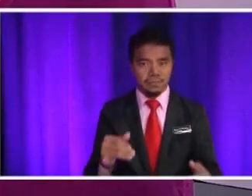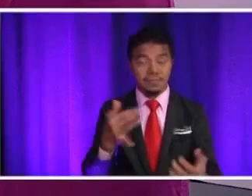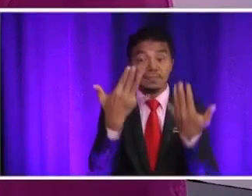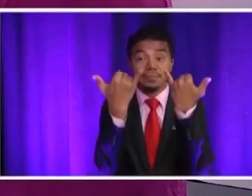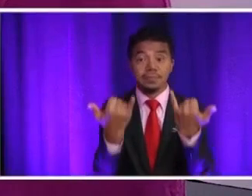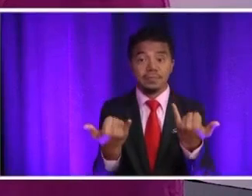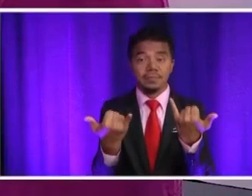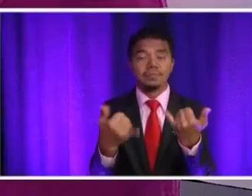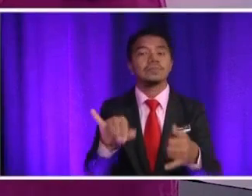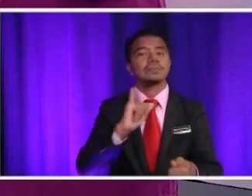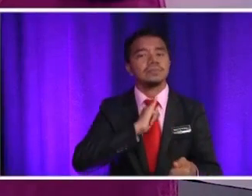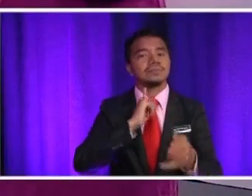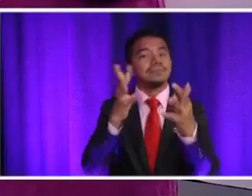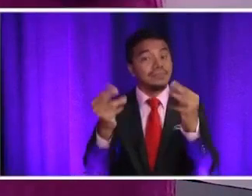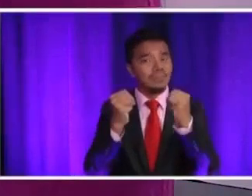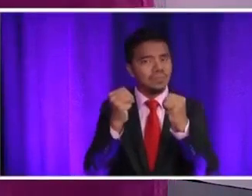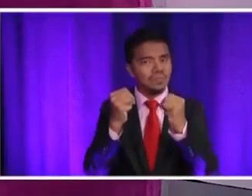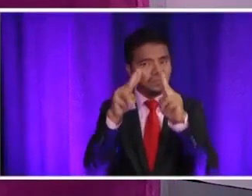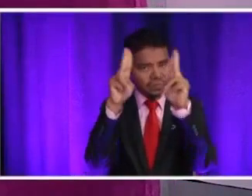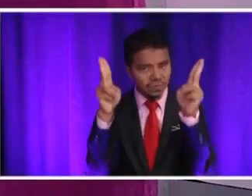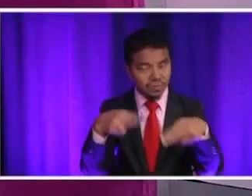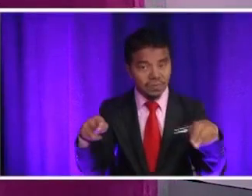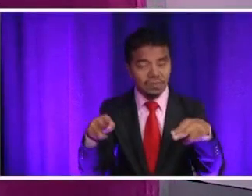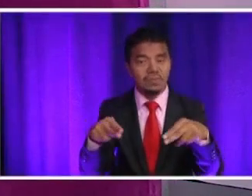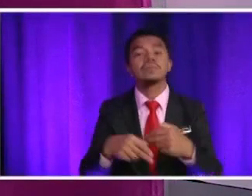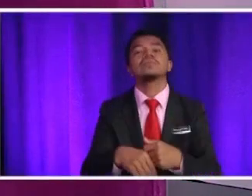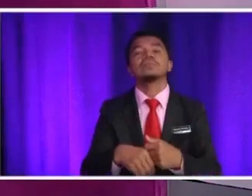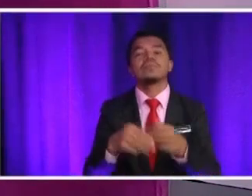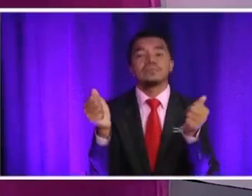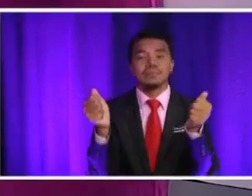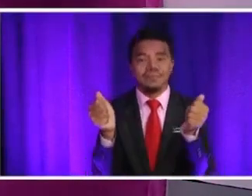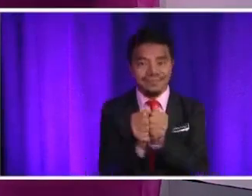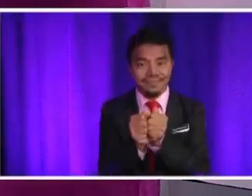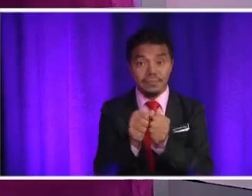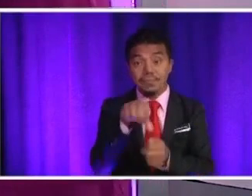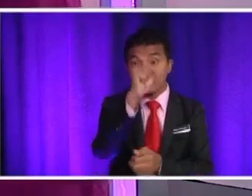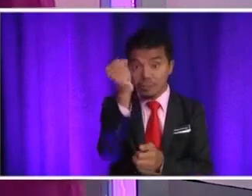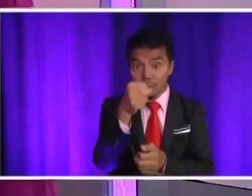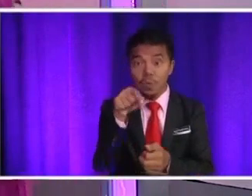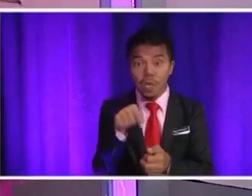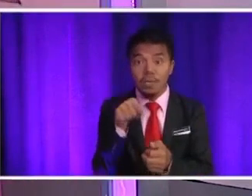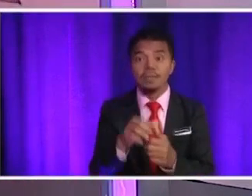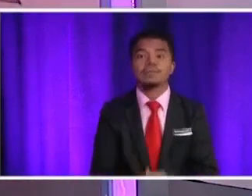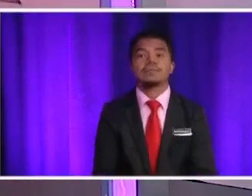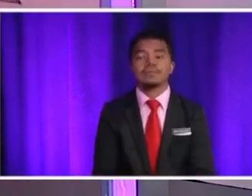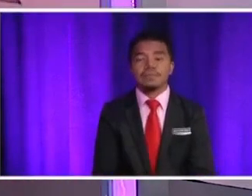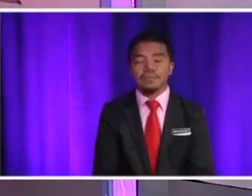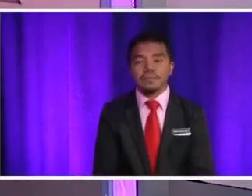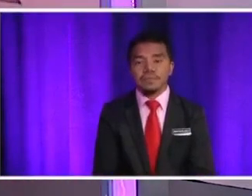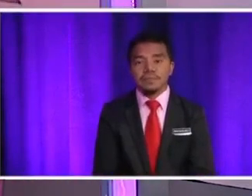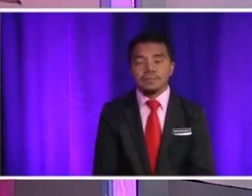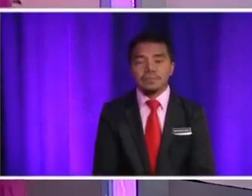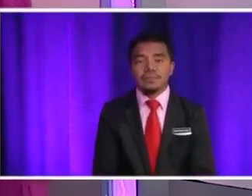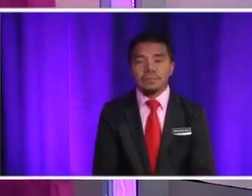saya tentang soalan. Supaya mereka nampak, mereka boleh kait tak dengan elemen tadi.